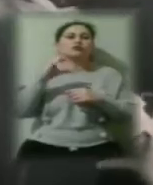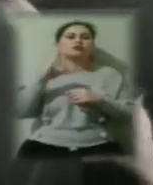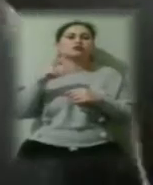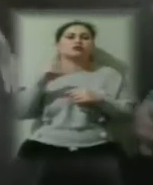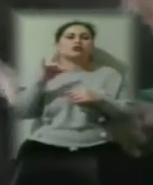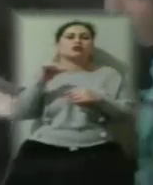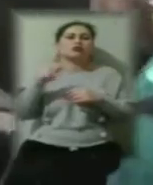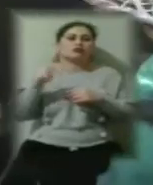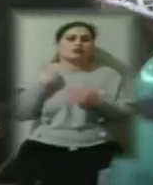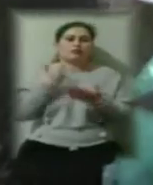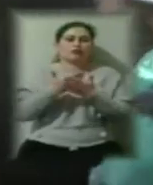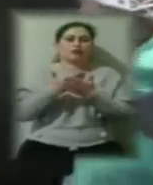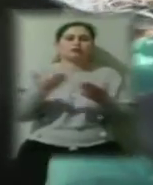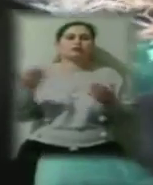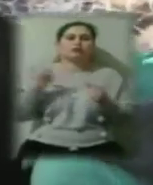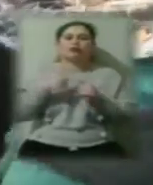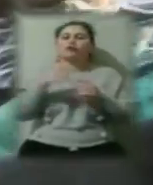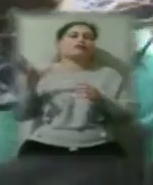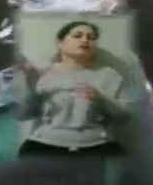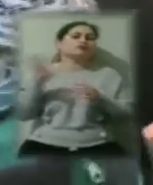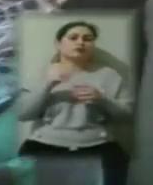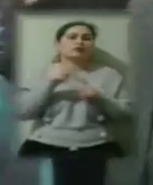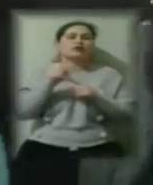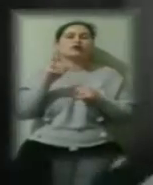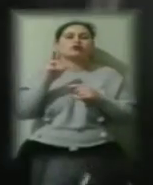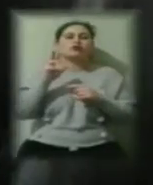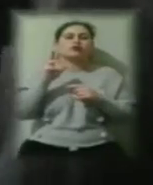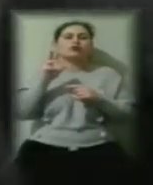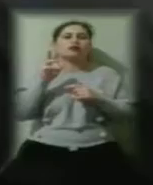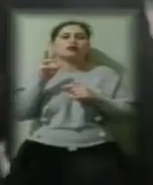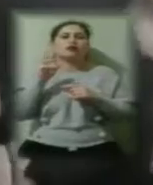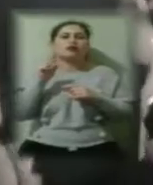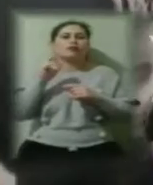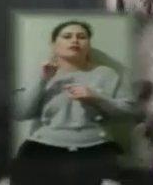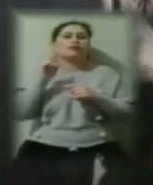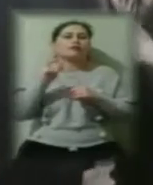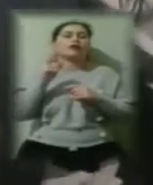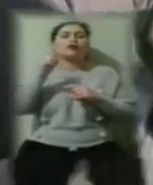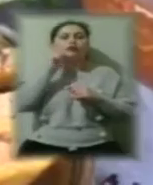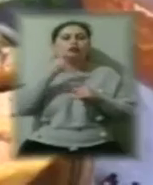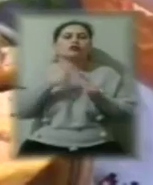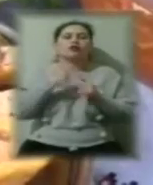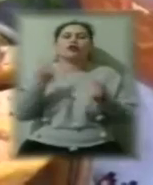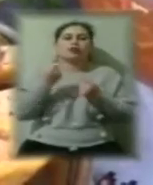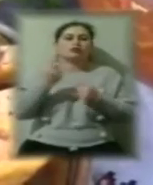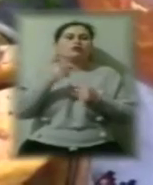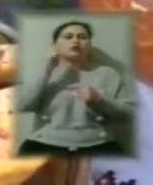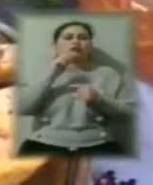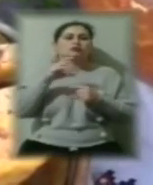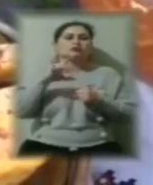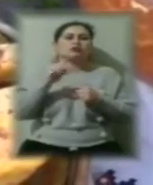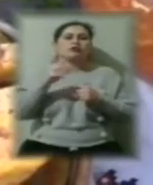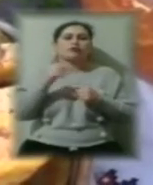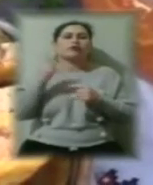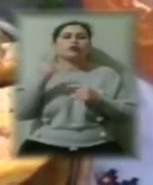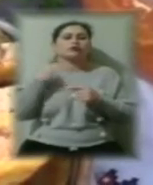що все-таки кабак по-українськи – це наша звичайна українська страва. Тому ми представляємо